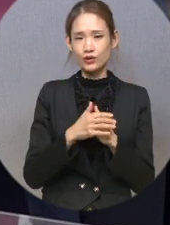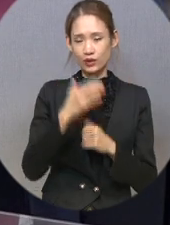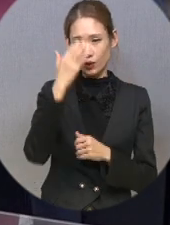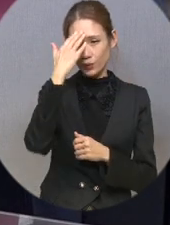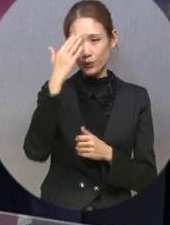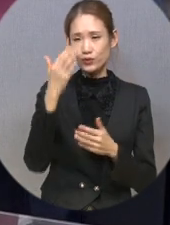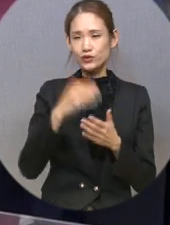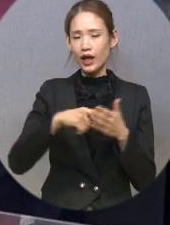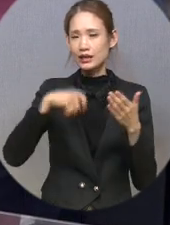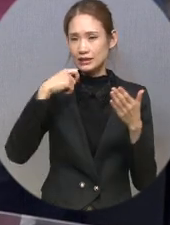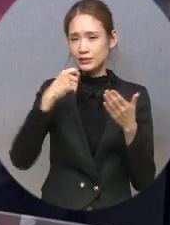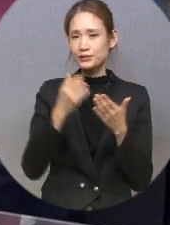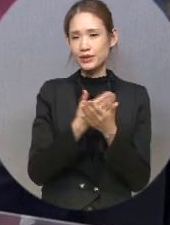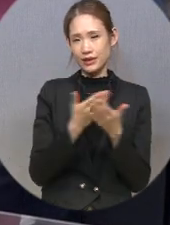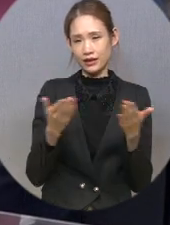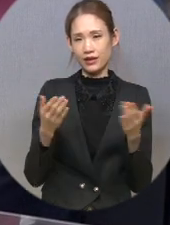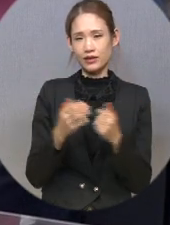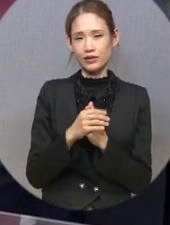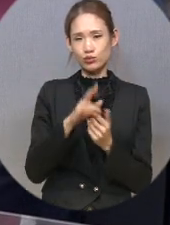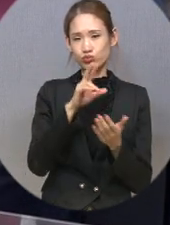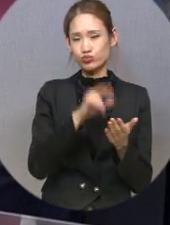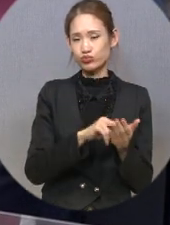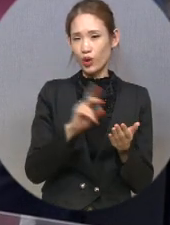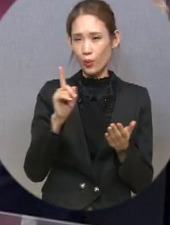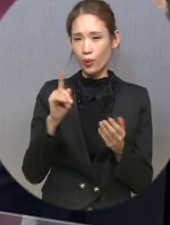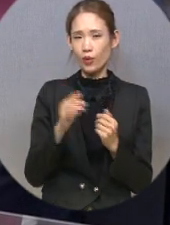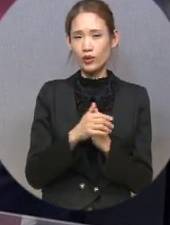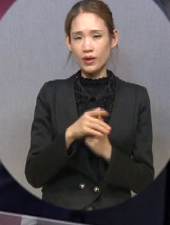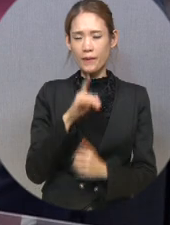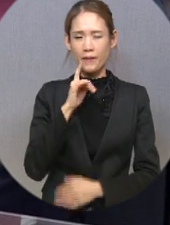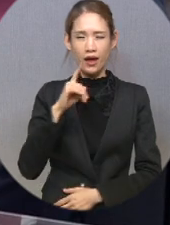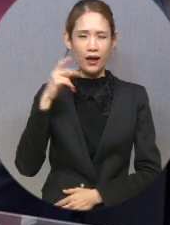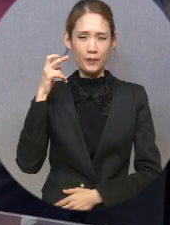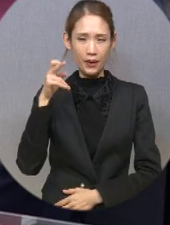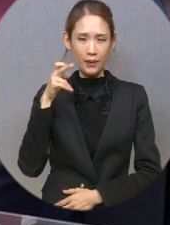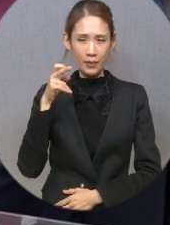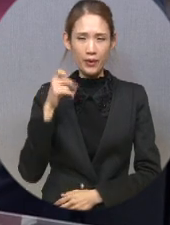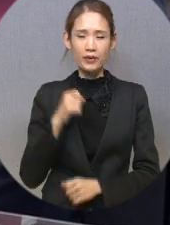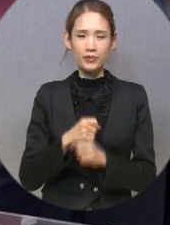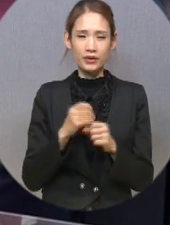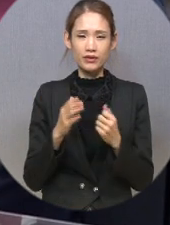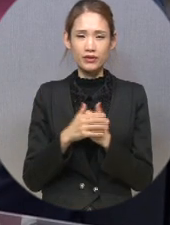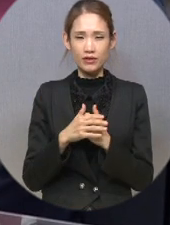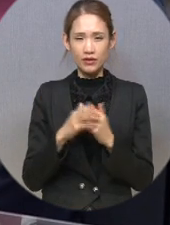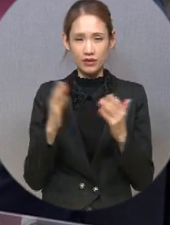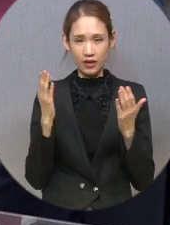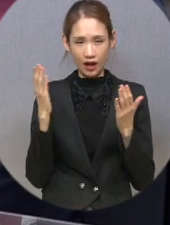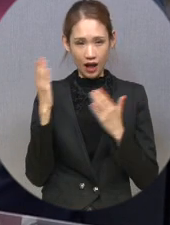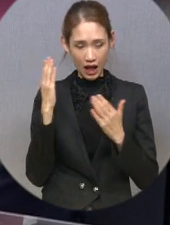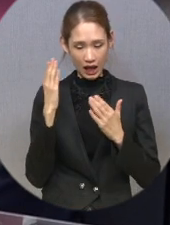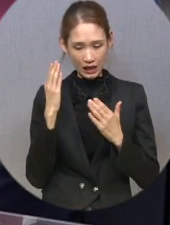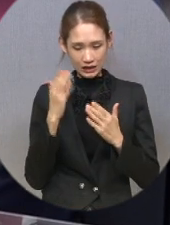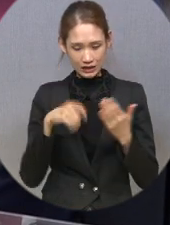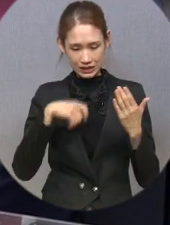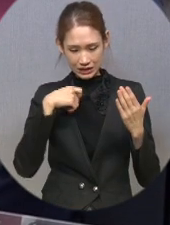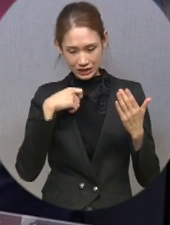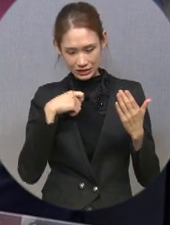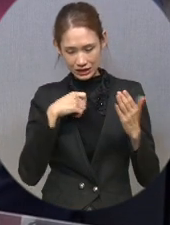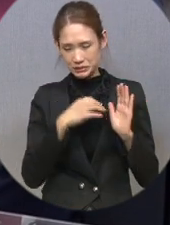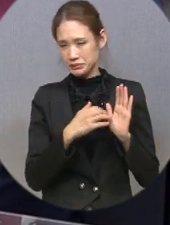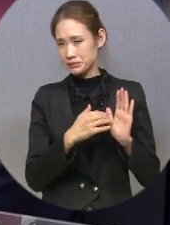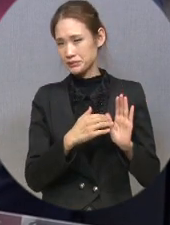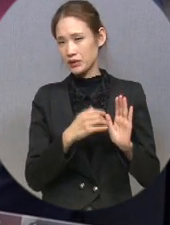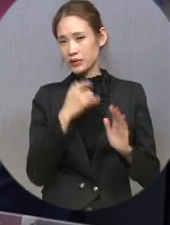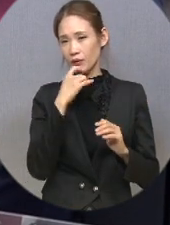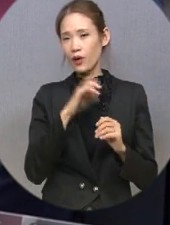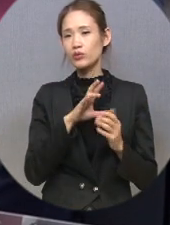무상급식이 지금 되고 있지 않습니까? 이제 문제는 말만 무상급식이지 아이들이 급식을 기피하고 있는 문제가